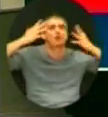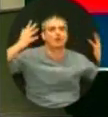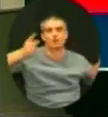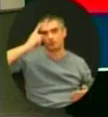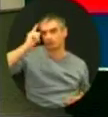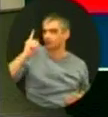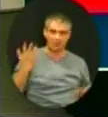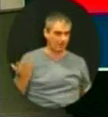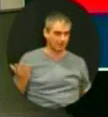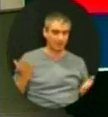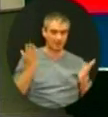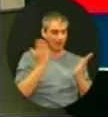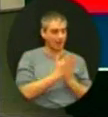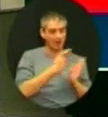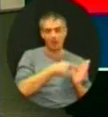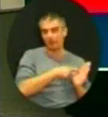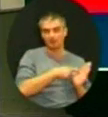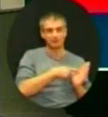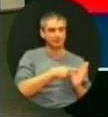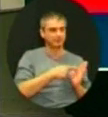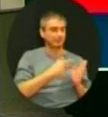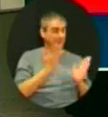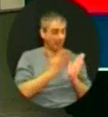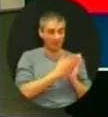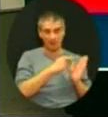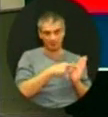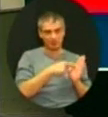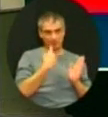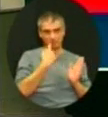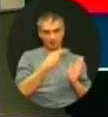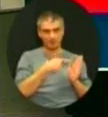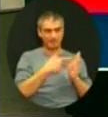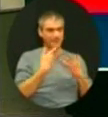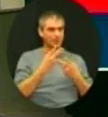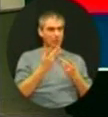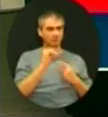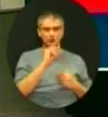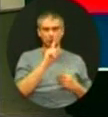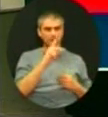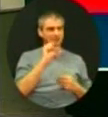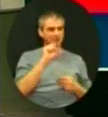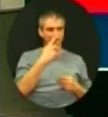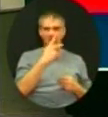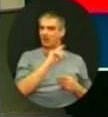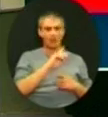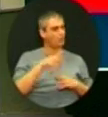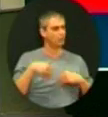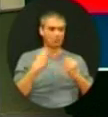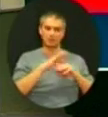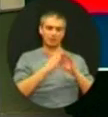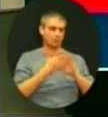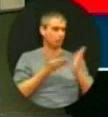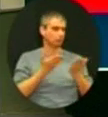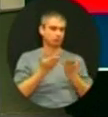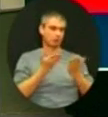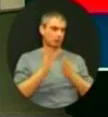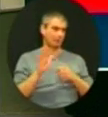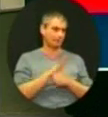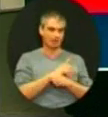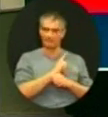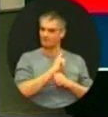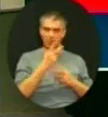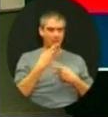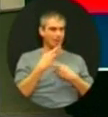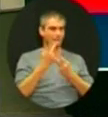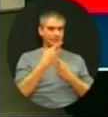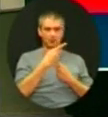שלא יודע מי אילת. זה מי אילת, אני אומרת, משום שבית החולים יוספטל באילת לא נותן את כל השירות, מלוא השירותים, וגם לא בית